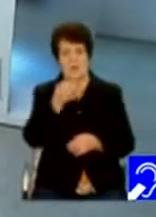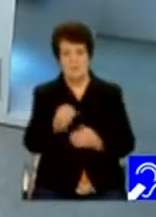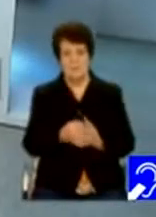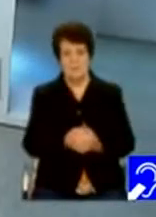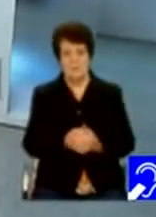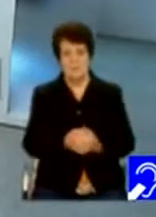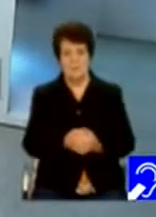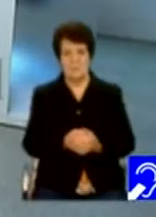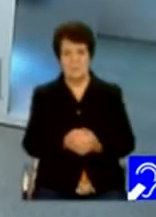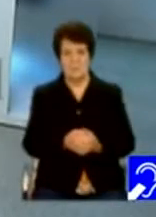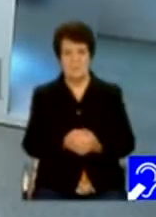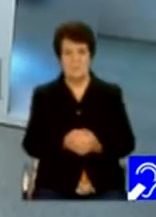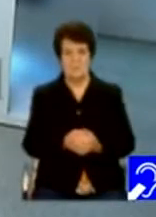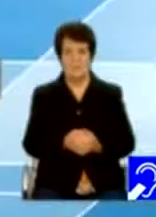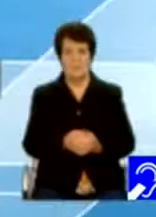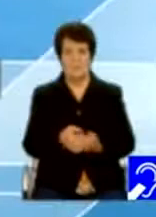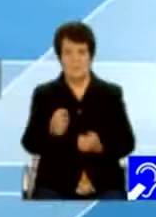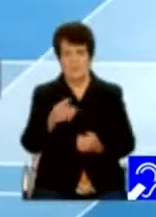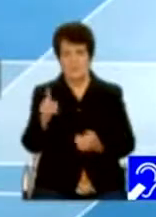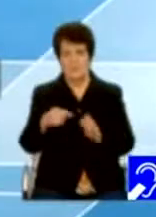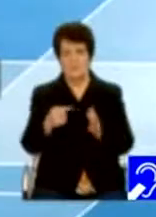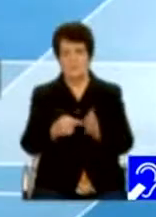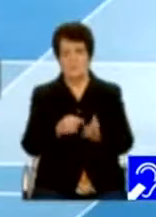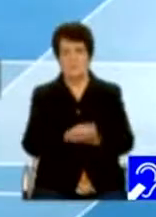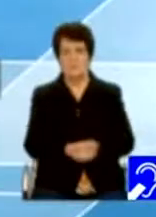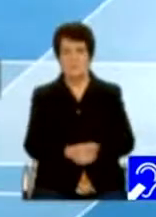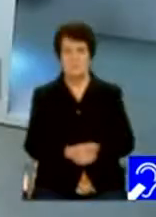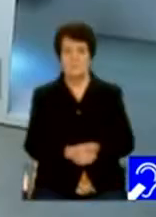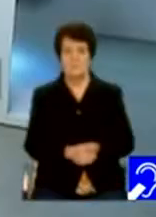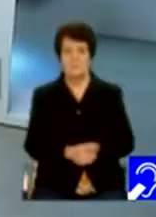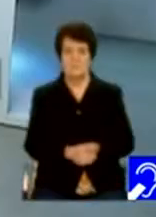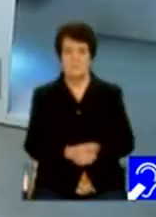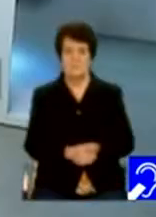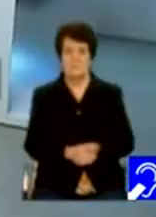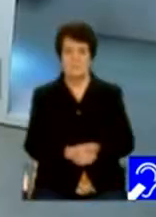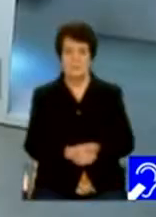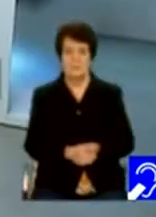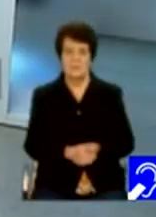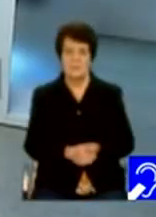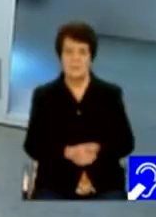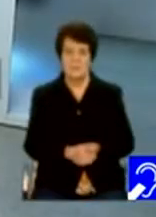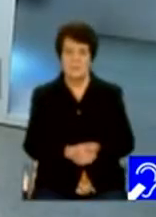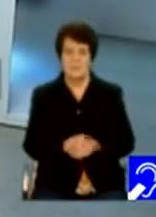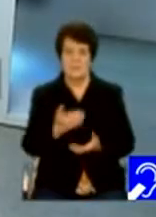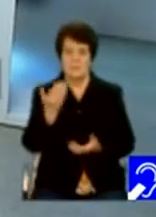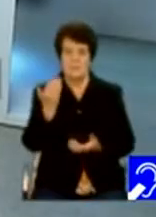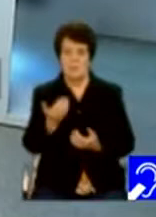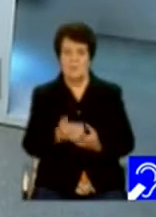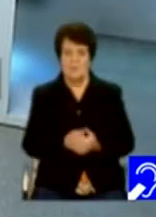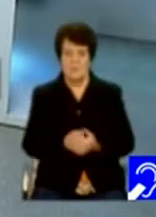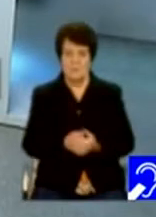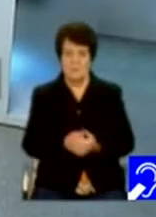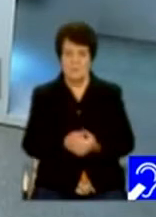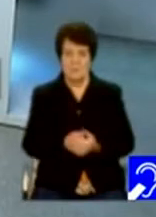întrebați și după aia răspundem. E clar, n-ați răspuns la asta și după aia... Haideți, eu nu mă ascund de dumneavoastră,